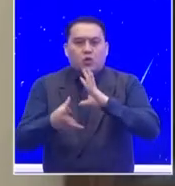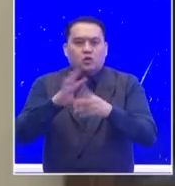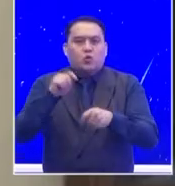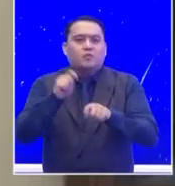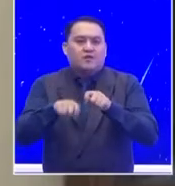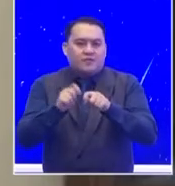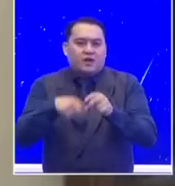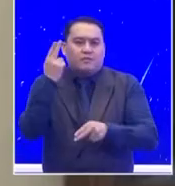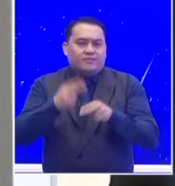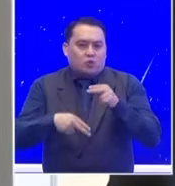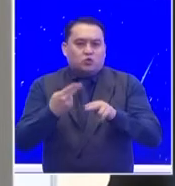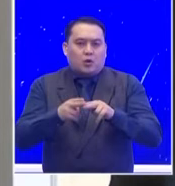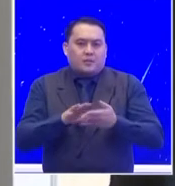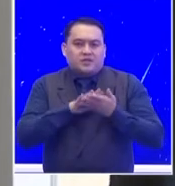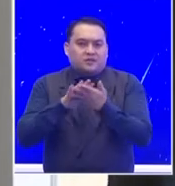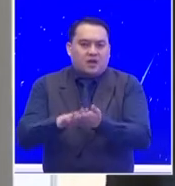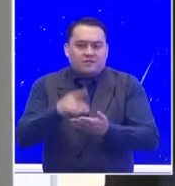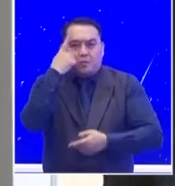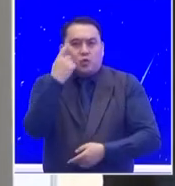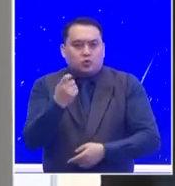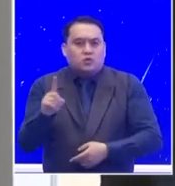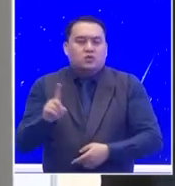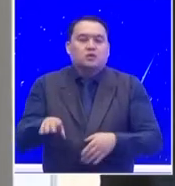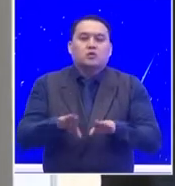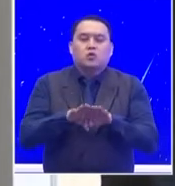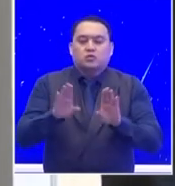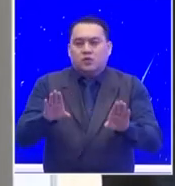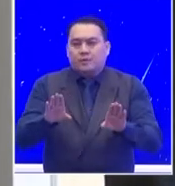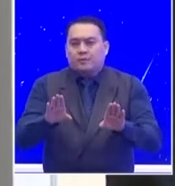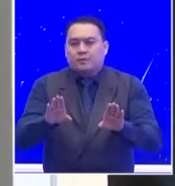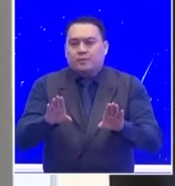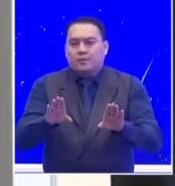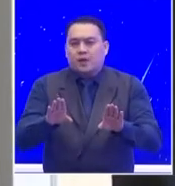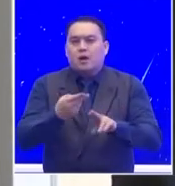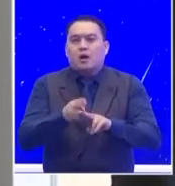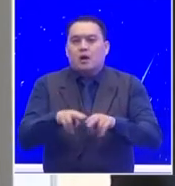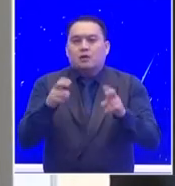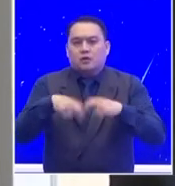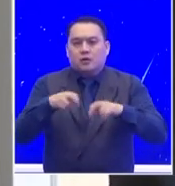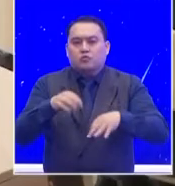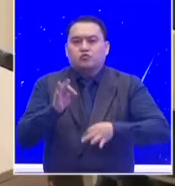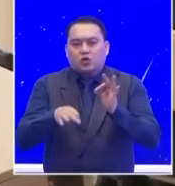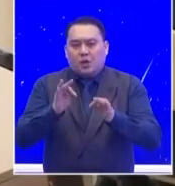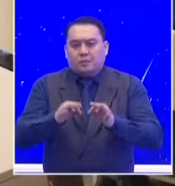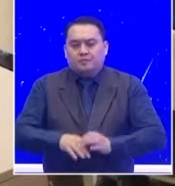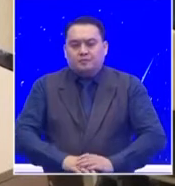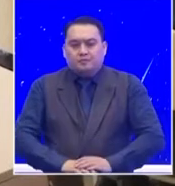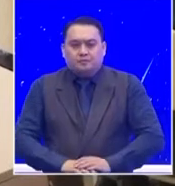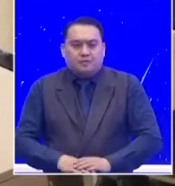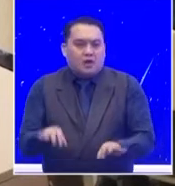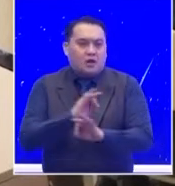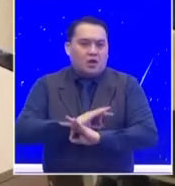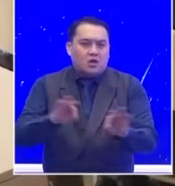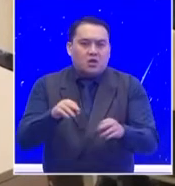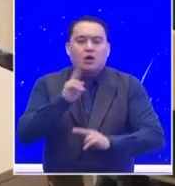проверок выдано предписание. На сегодняшний день данное дело рассматривается в суде. В идеале трудовые